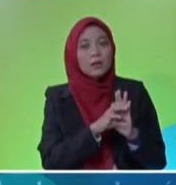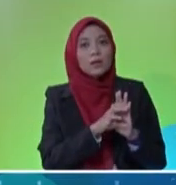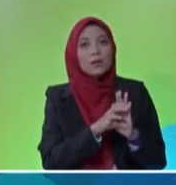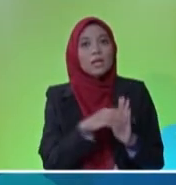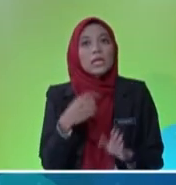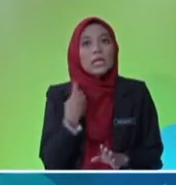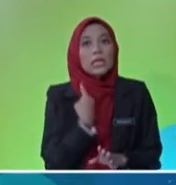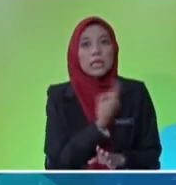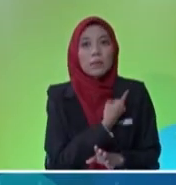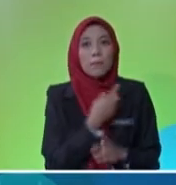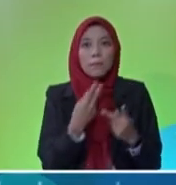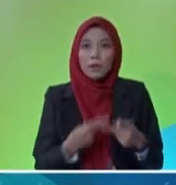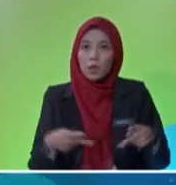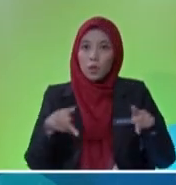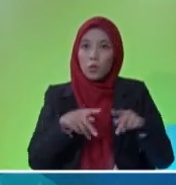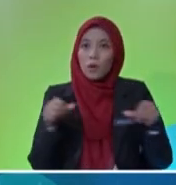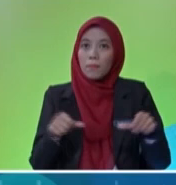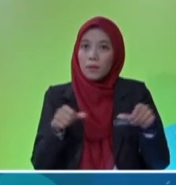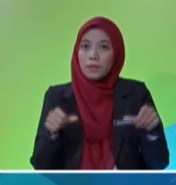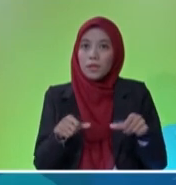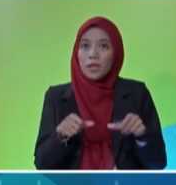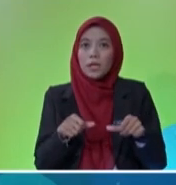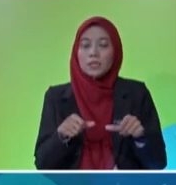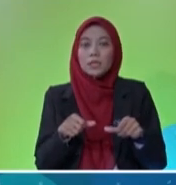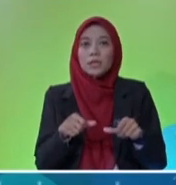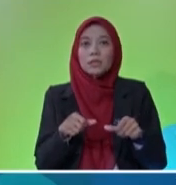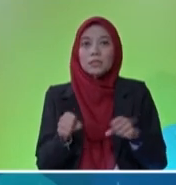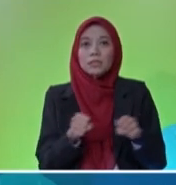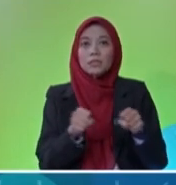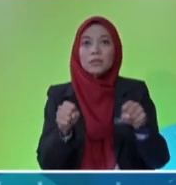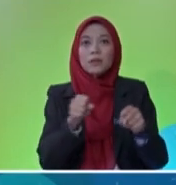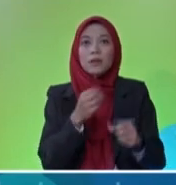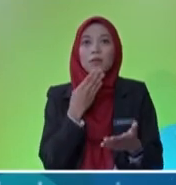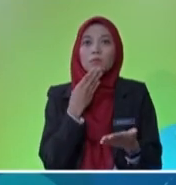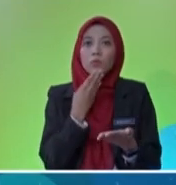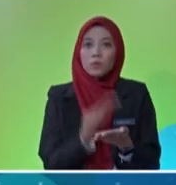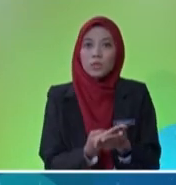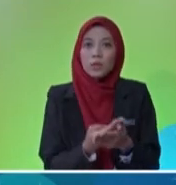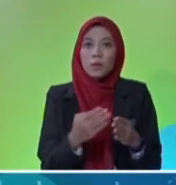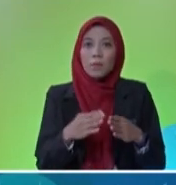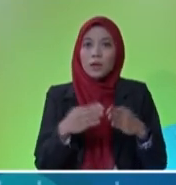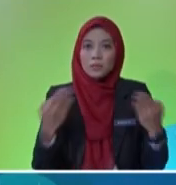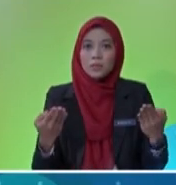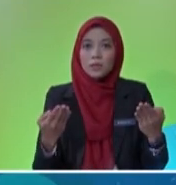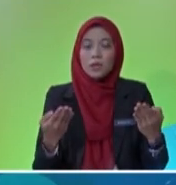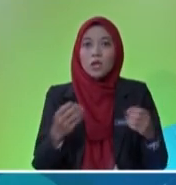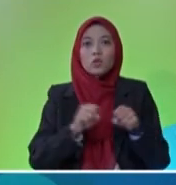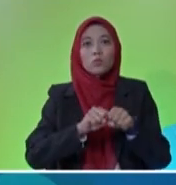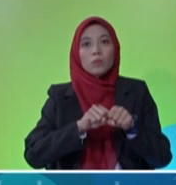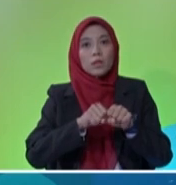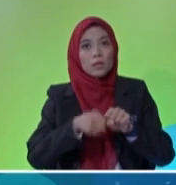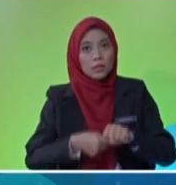gambar cite Pilihlah mengamalkan Sikap terpuji base kerennya agar komunikasi